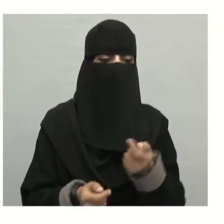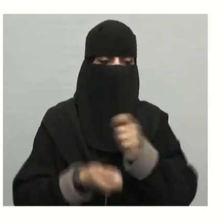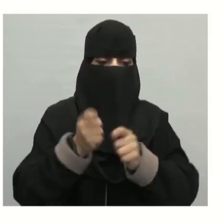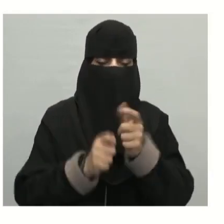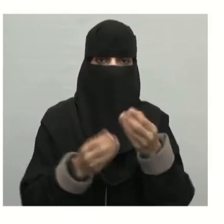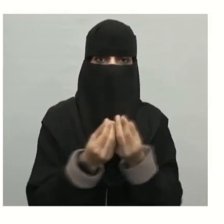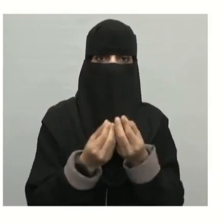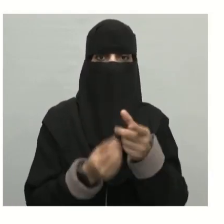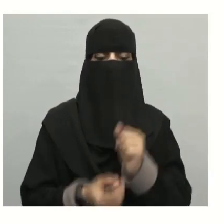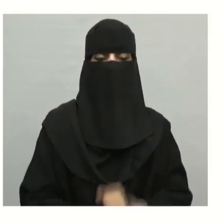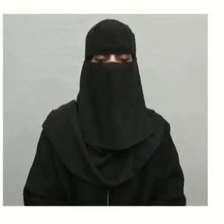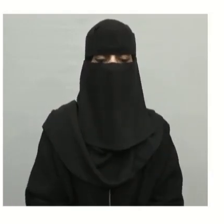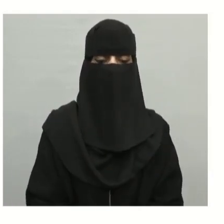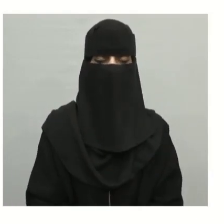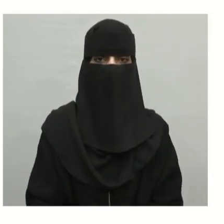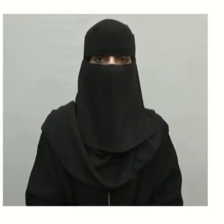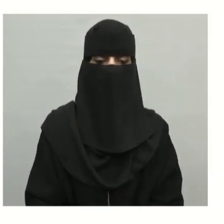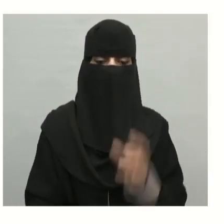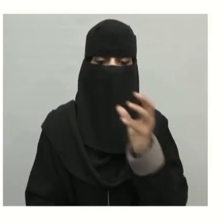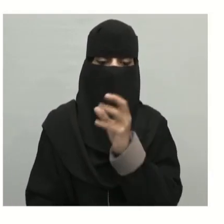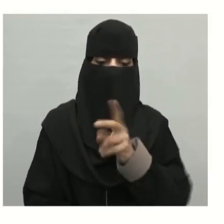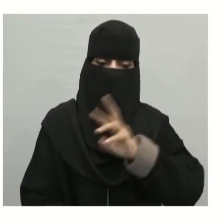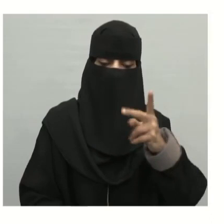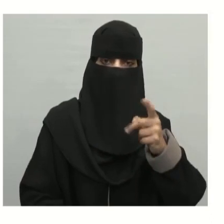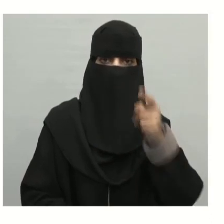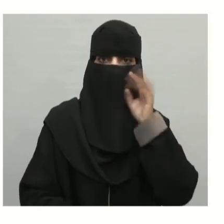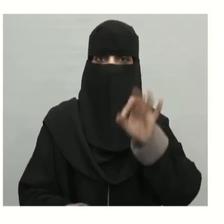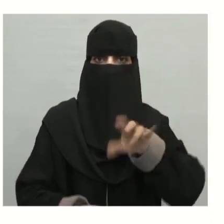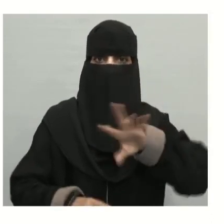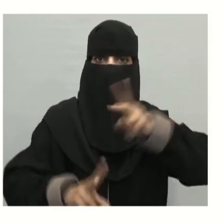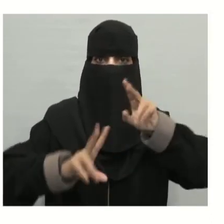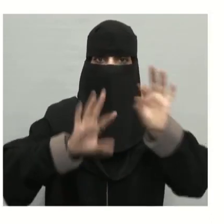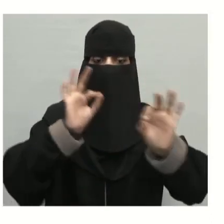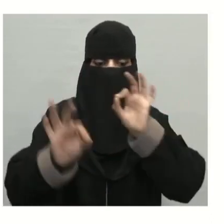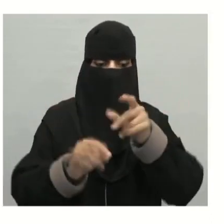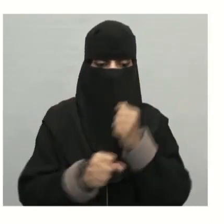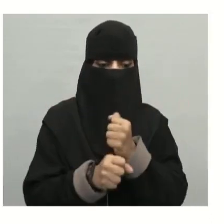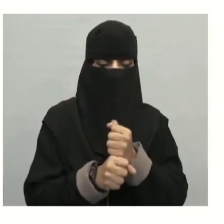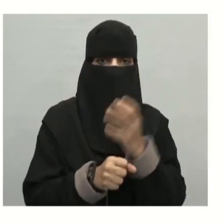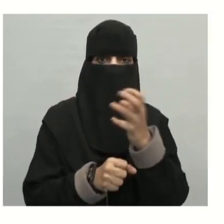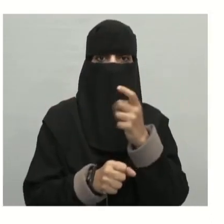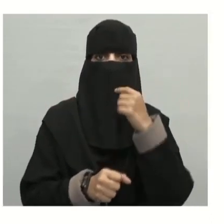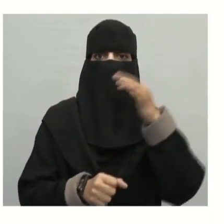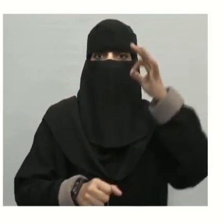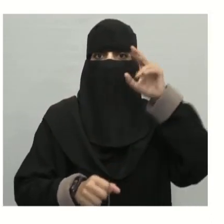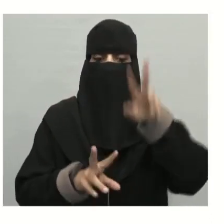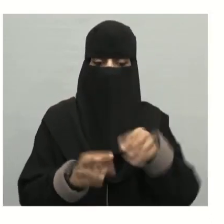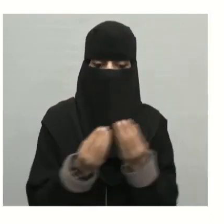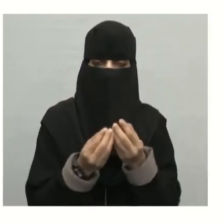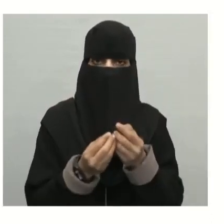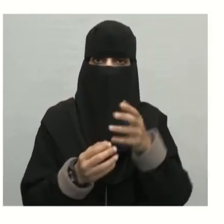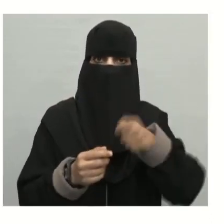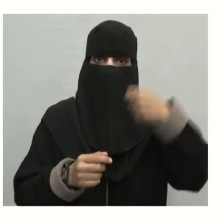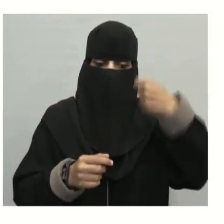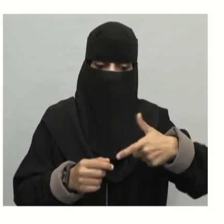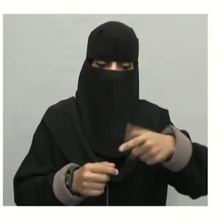المكونه للصخور المعادن الاخرى نادره يستخدم بعضها باعتباره احجار كريمه وبعضها الاخر